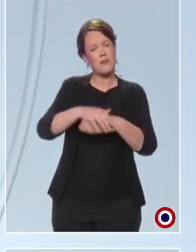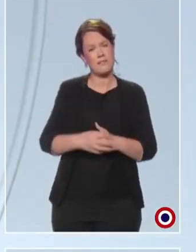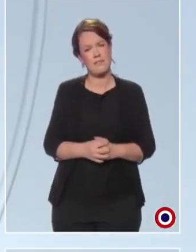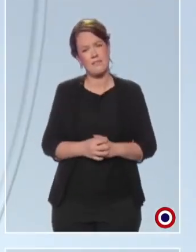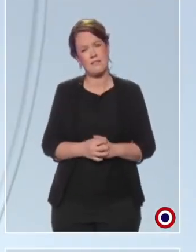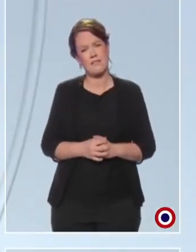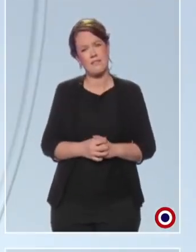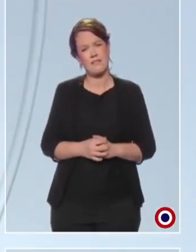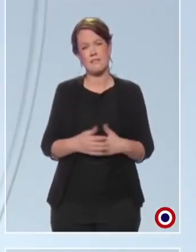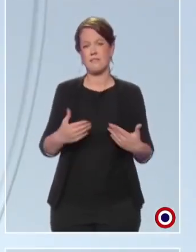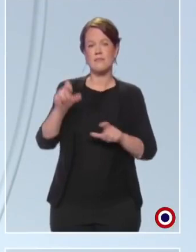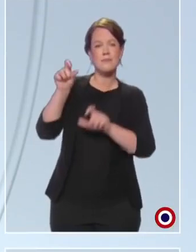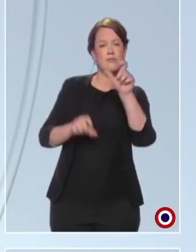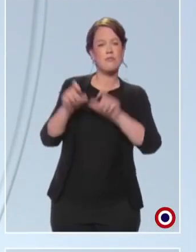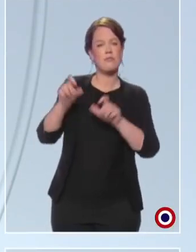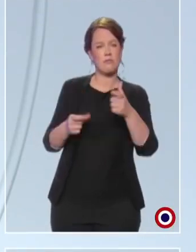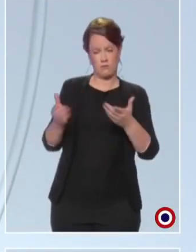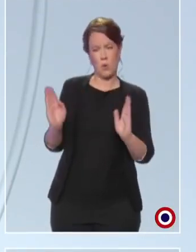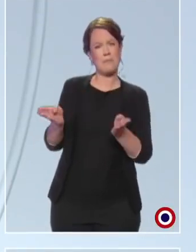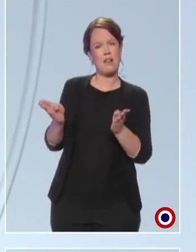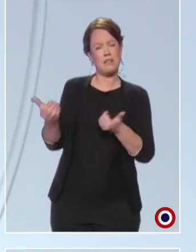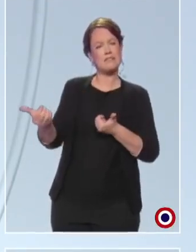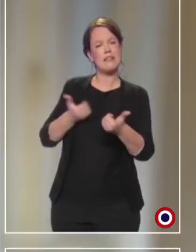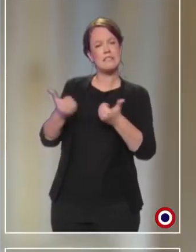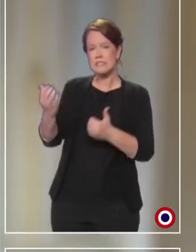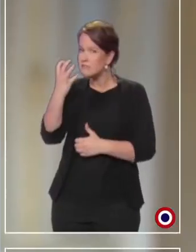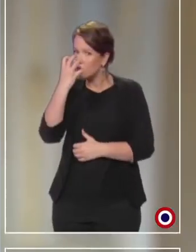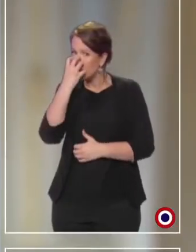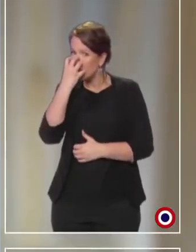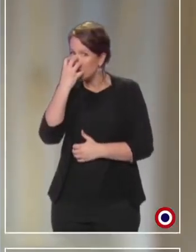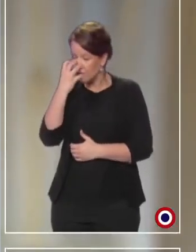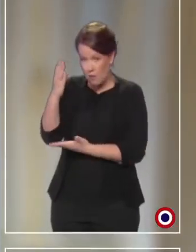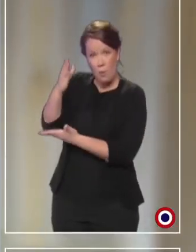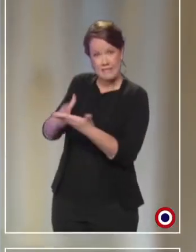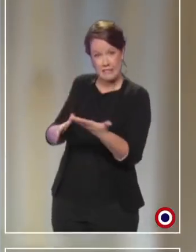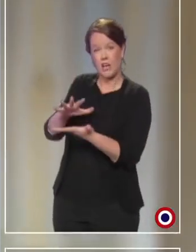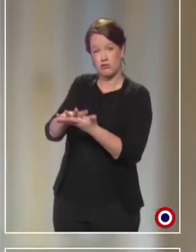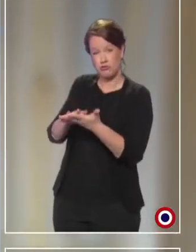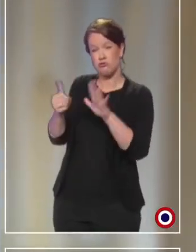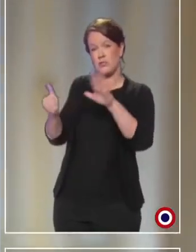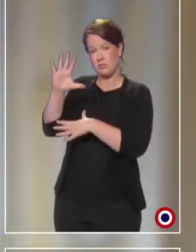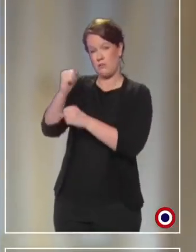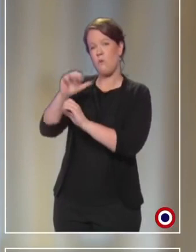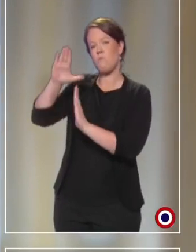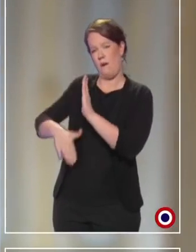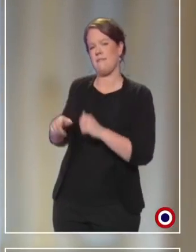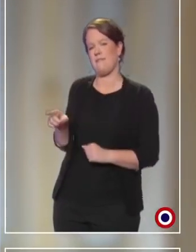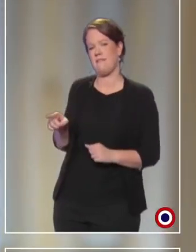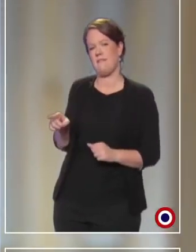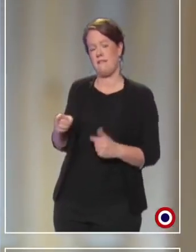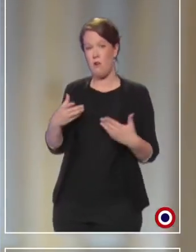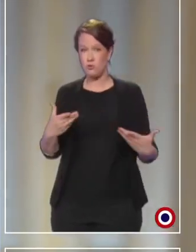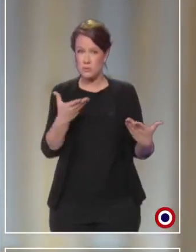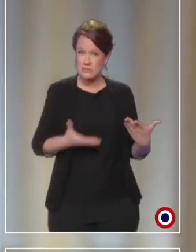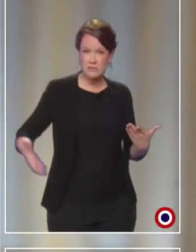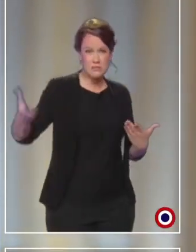du nombre de copies qui sont en réanimation au moins de 65 ans au moment où je vous parle nous avons des centaines de milliers de nos concitoyens qui ont